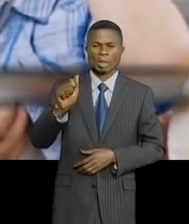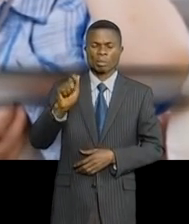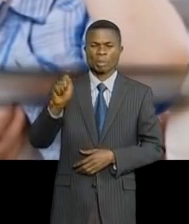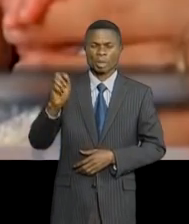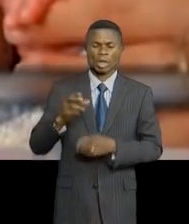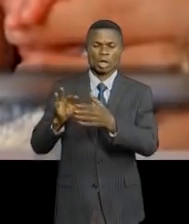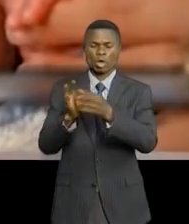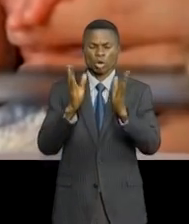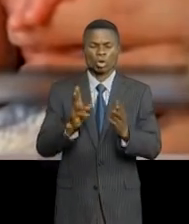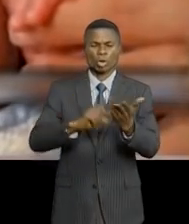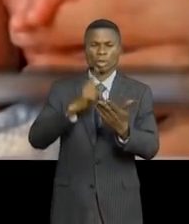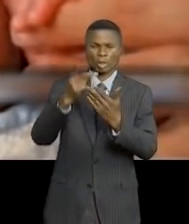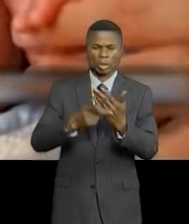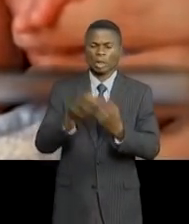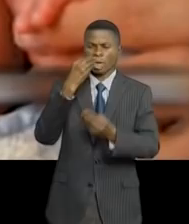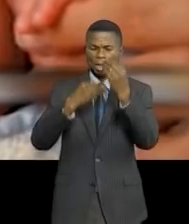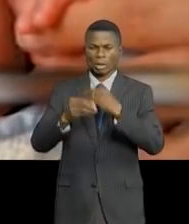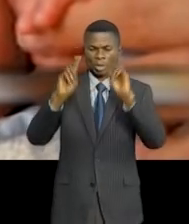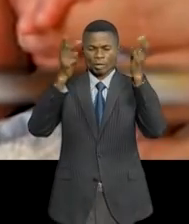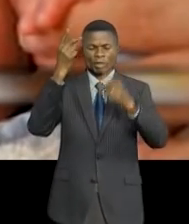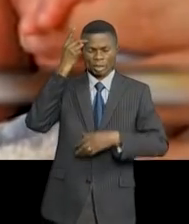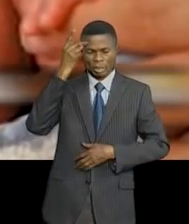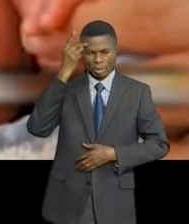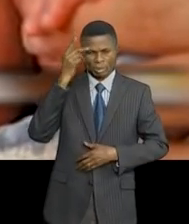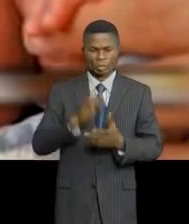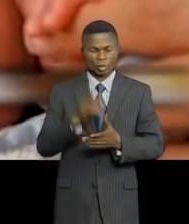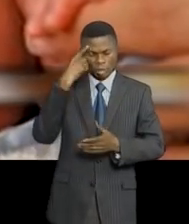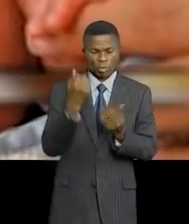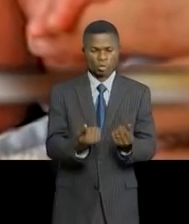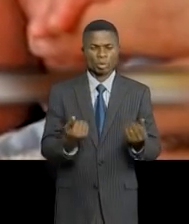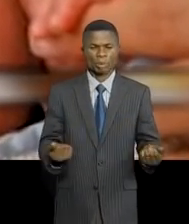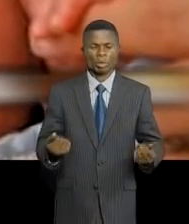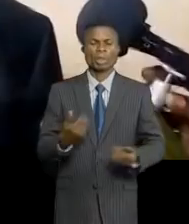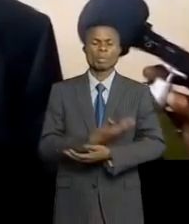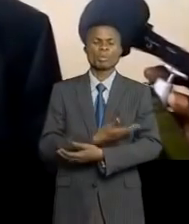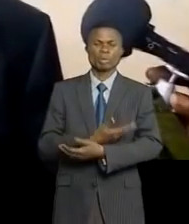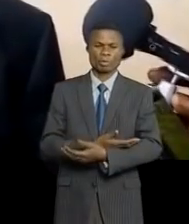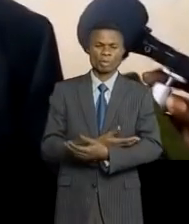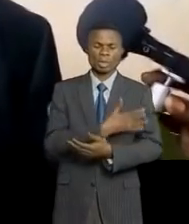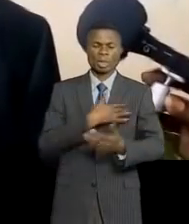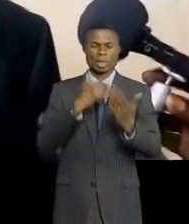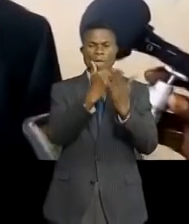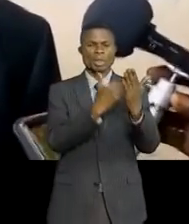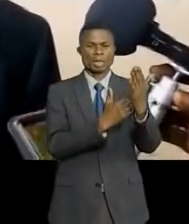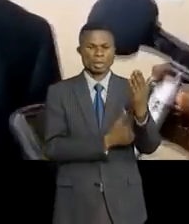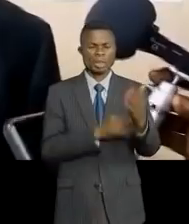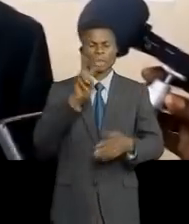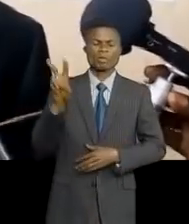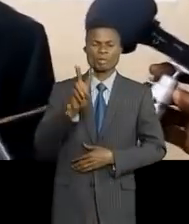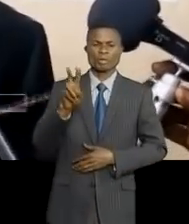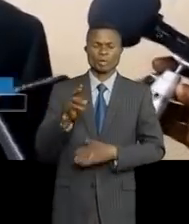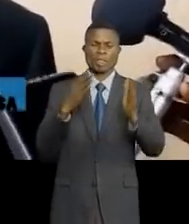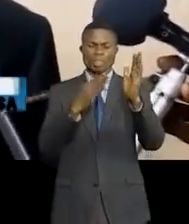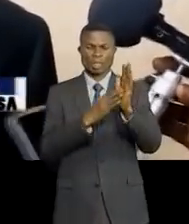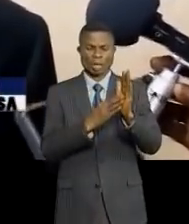Kabeya, coordonnateur du programme de nutrition Ville de Kinshasa. Tous les enfants ils auront identifié le vendredi, le